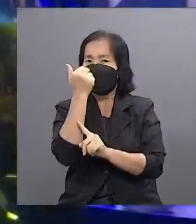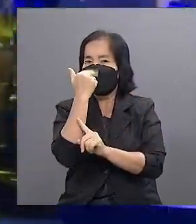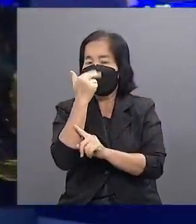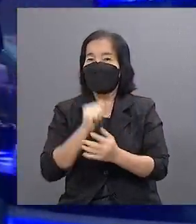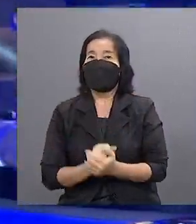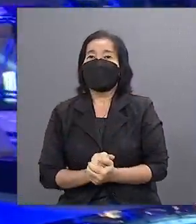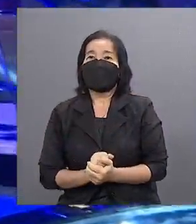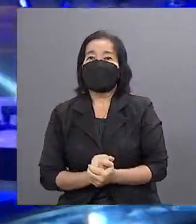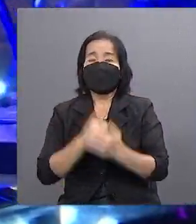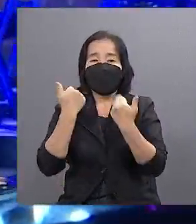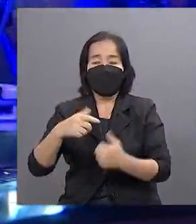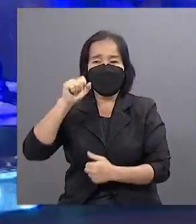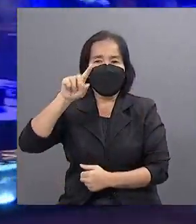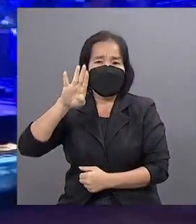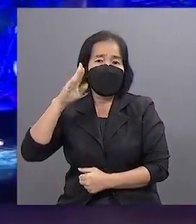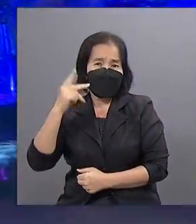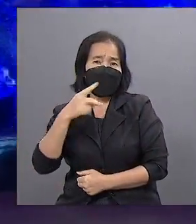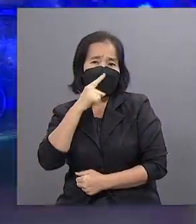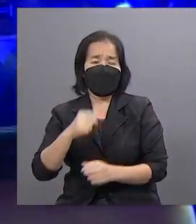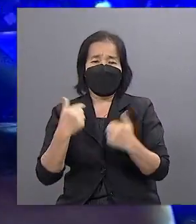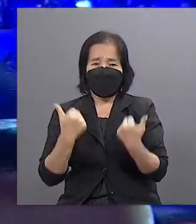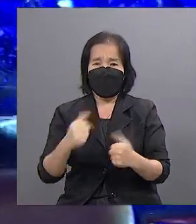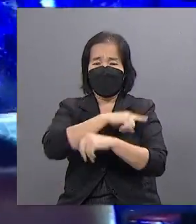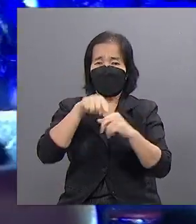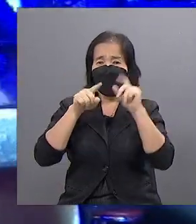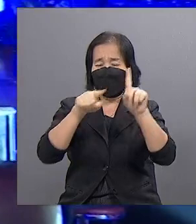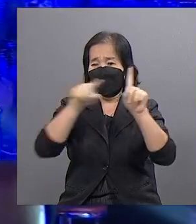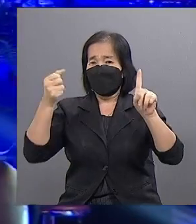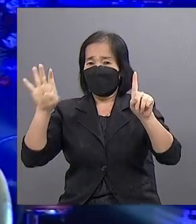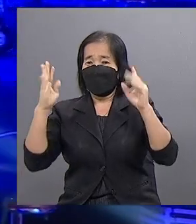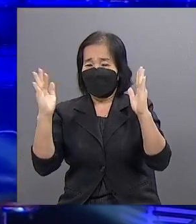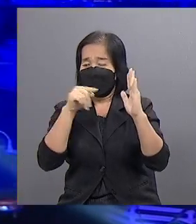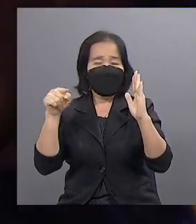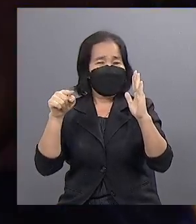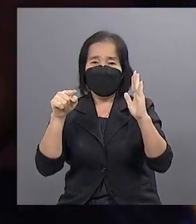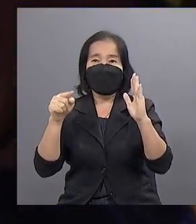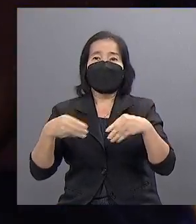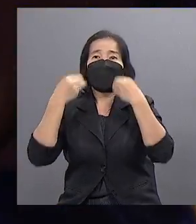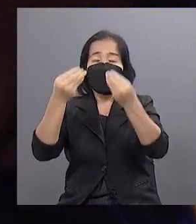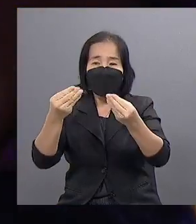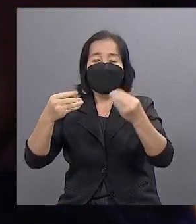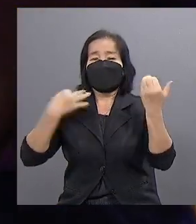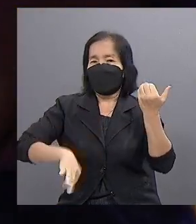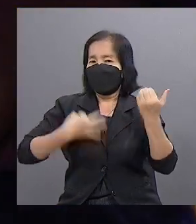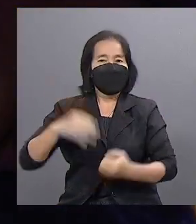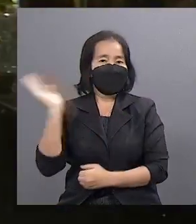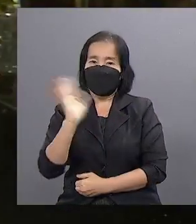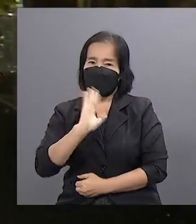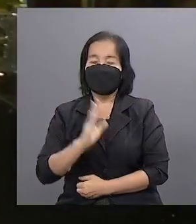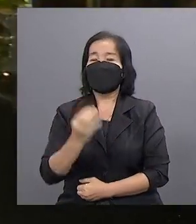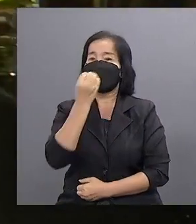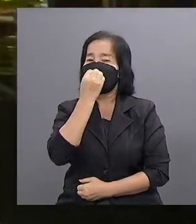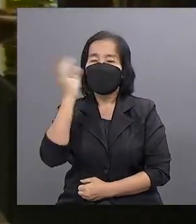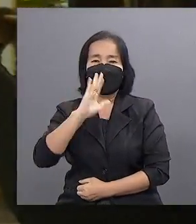กำชับว่าภายใน 14วันนี้ยังไม่อนุญาตเปิดร้านอาหารเปิดแสดงดนตรีเพราะยังห่วงเรื่องของการรวมกลุ่ม